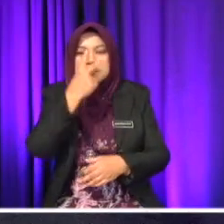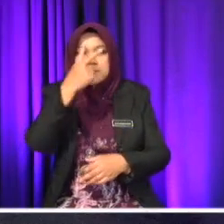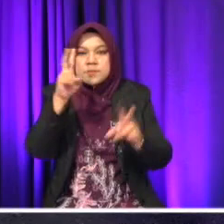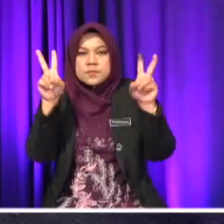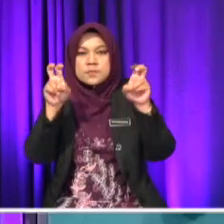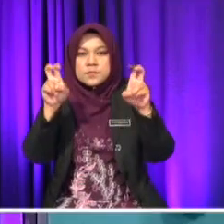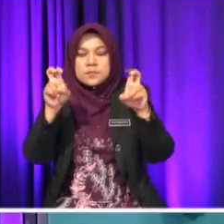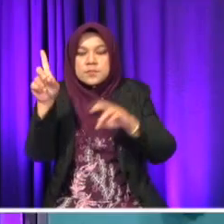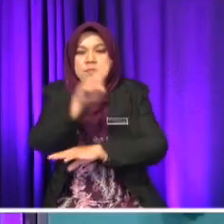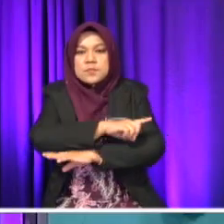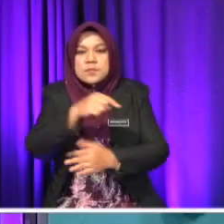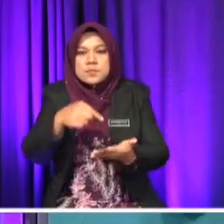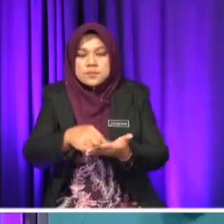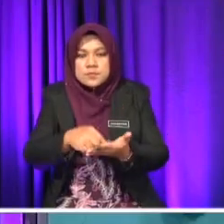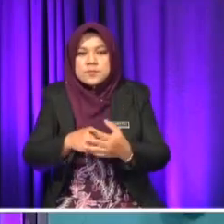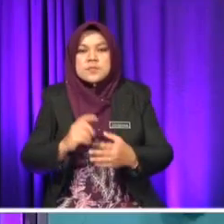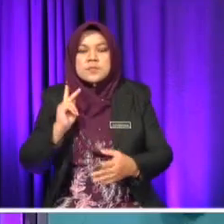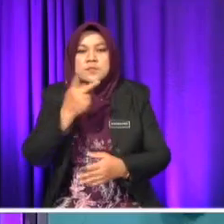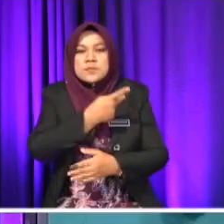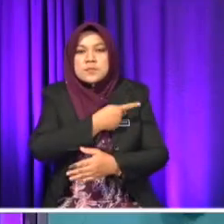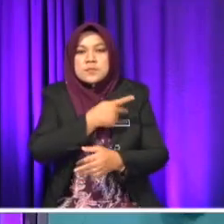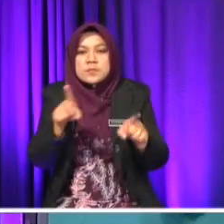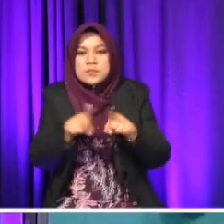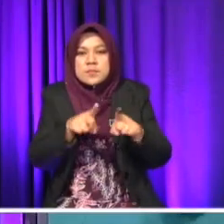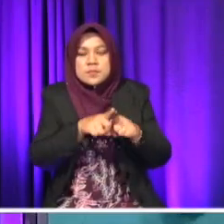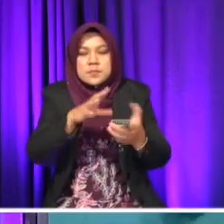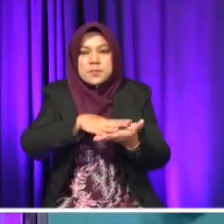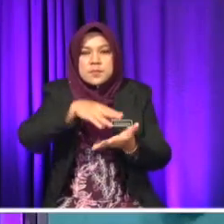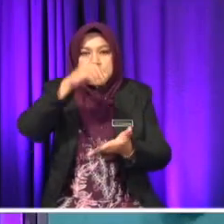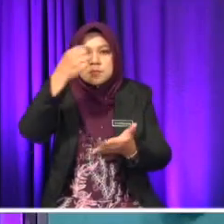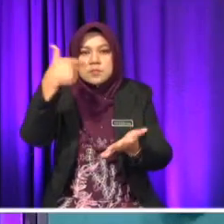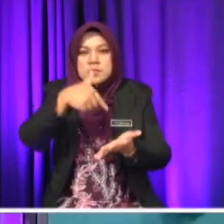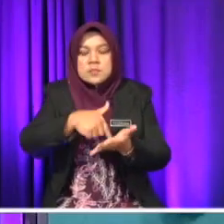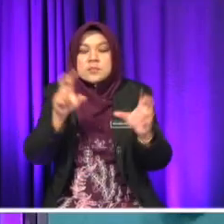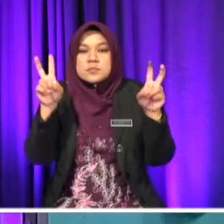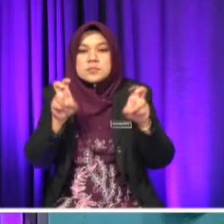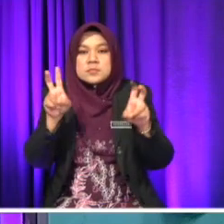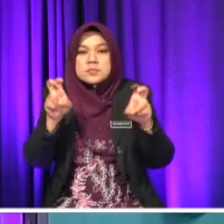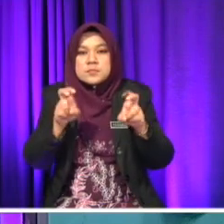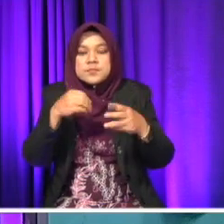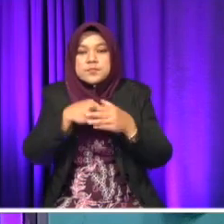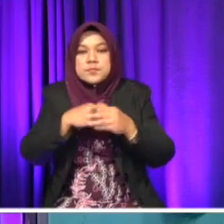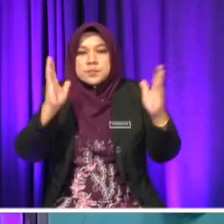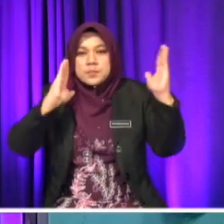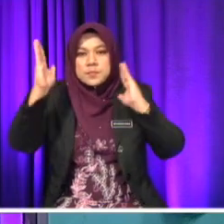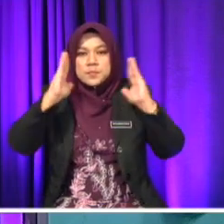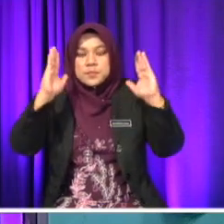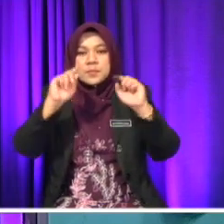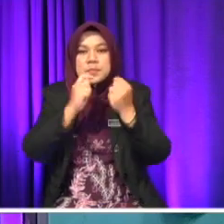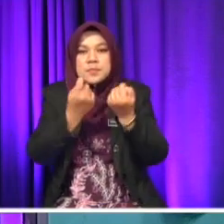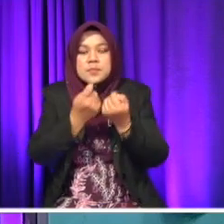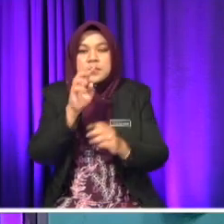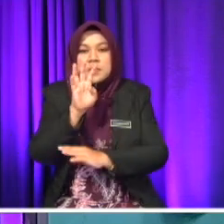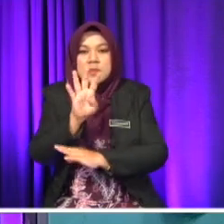hari ini pada hari ini kita akan bersama-sama belajar satu lagi tajuk dalam bahasa Melayu tingkatan